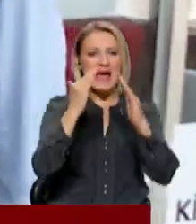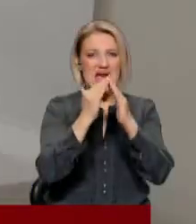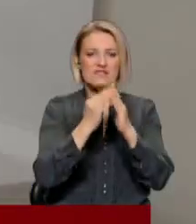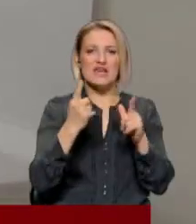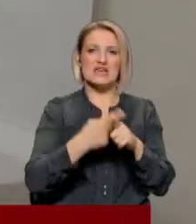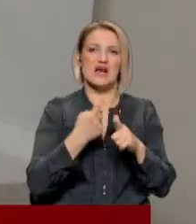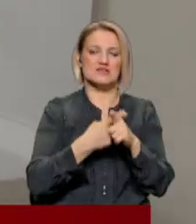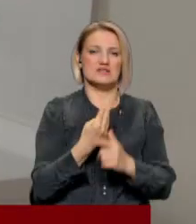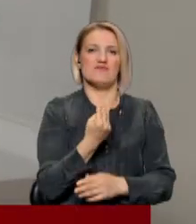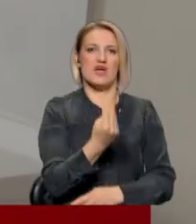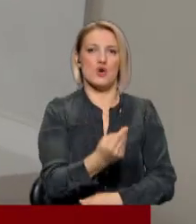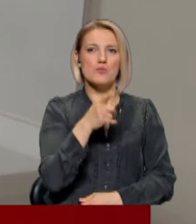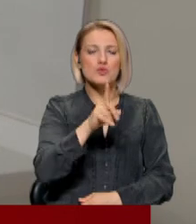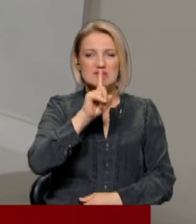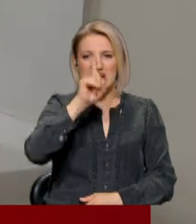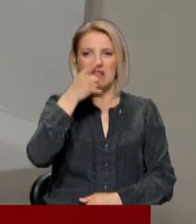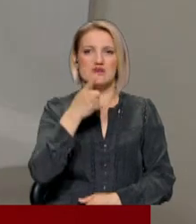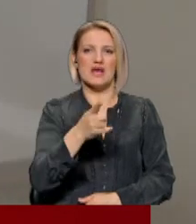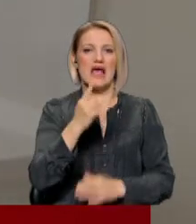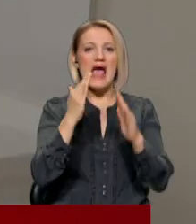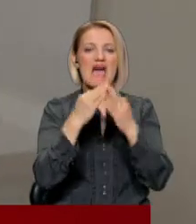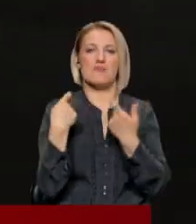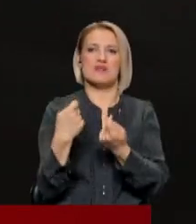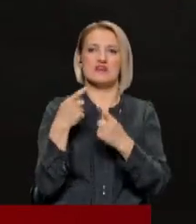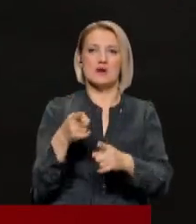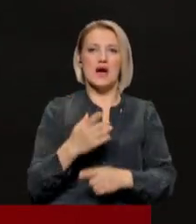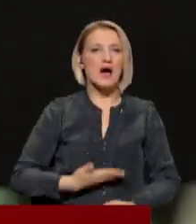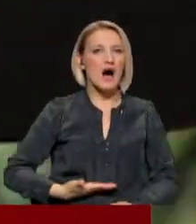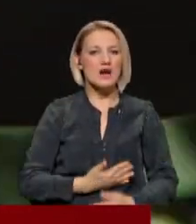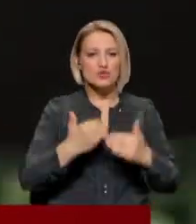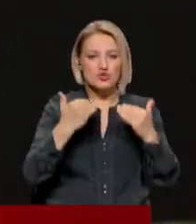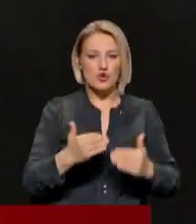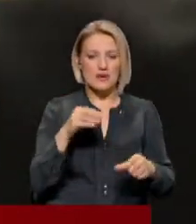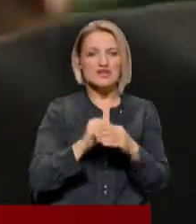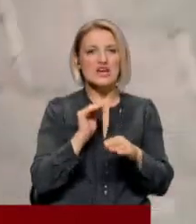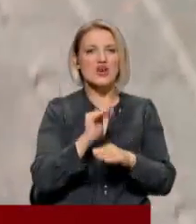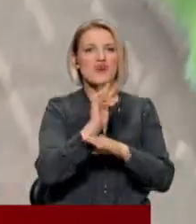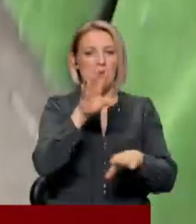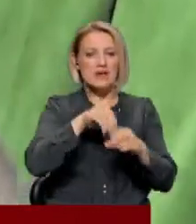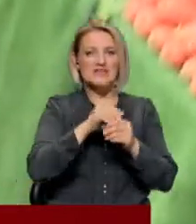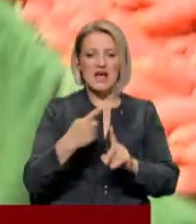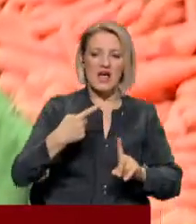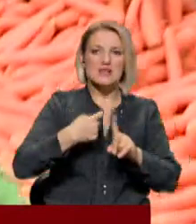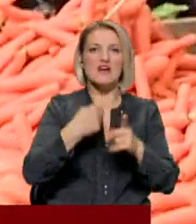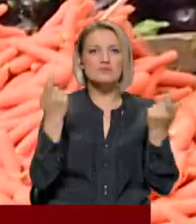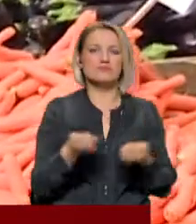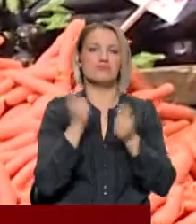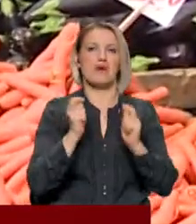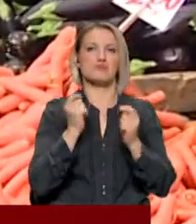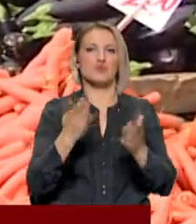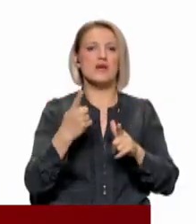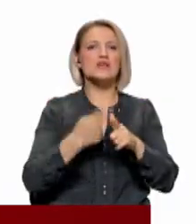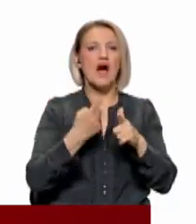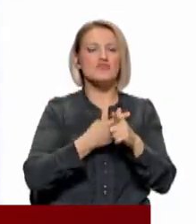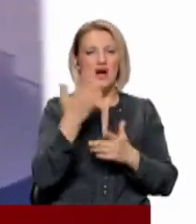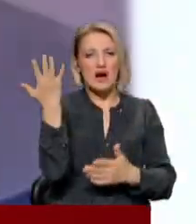evin kirasına veriyor. Bu sadece barınma masrafı. Karnına doyurmak, yaşayabilmek için ek iş yapmak zorunda.